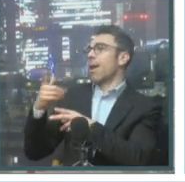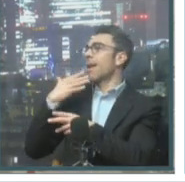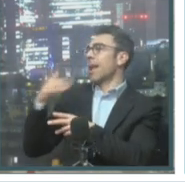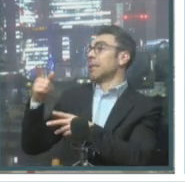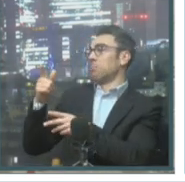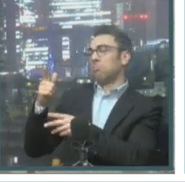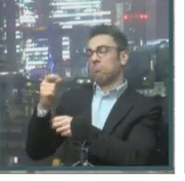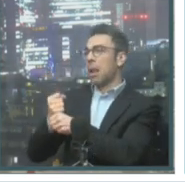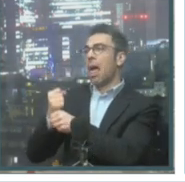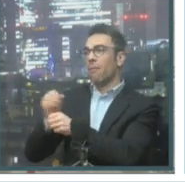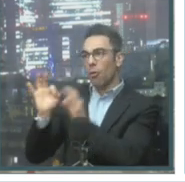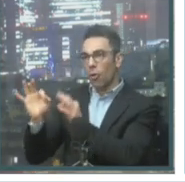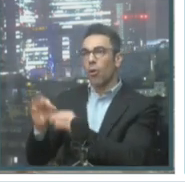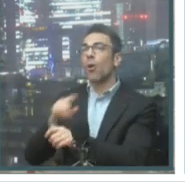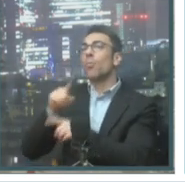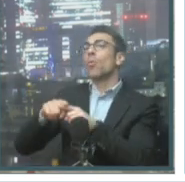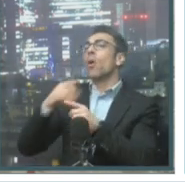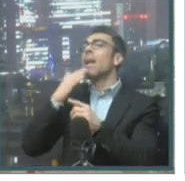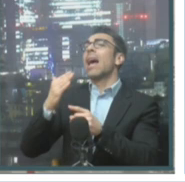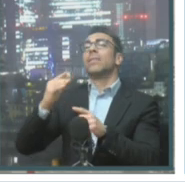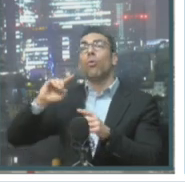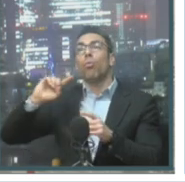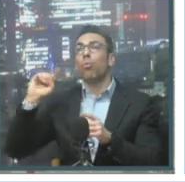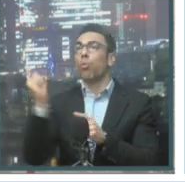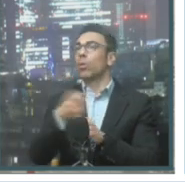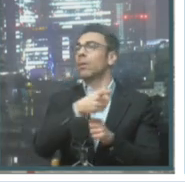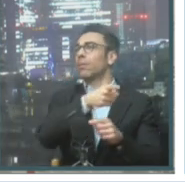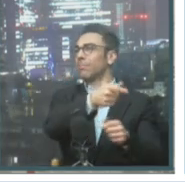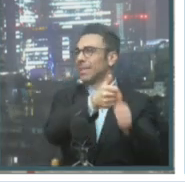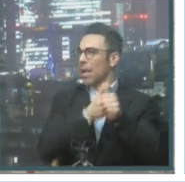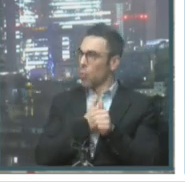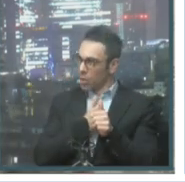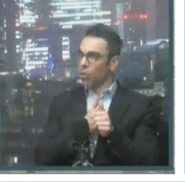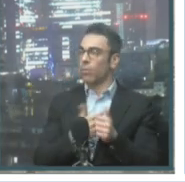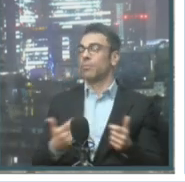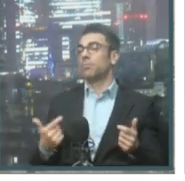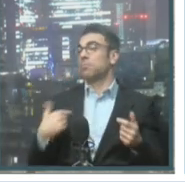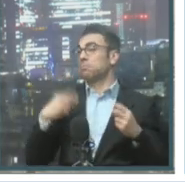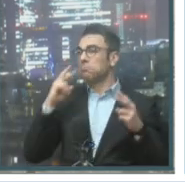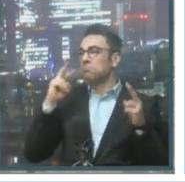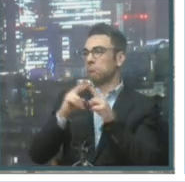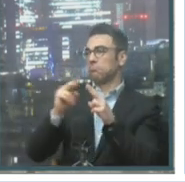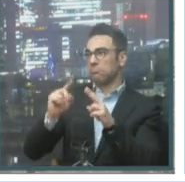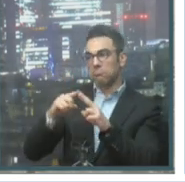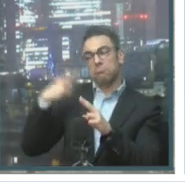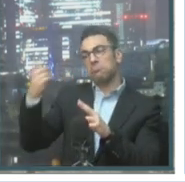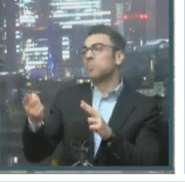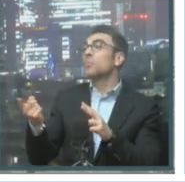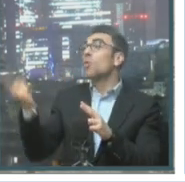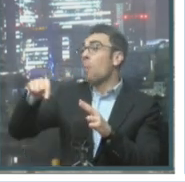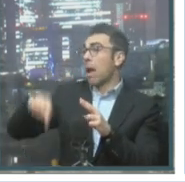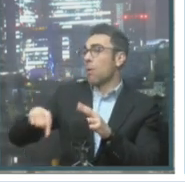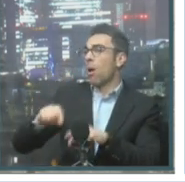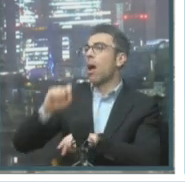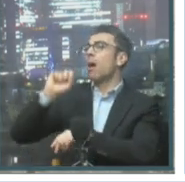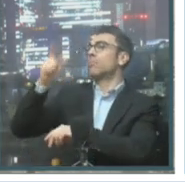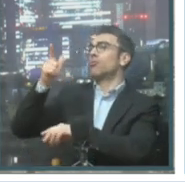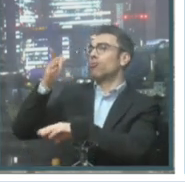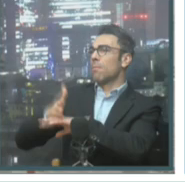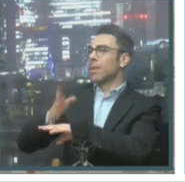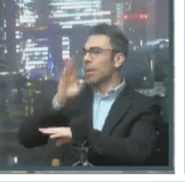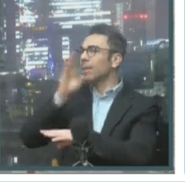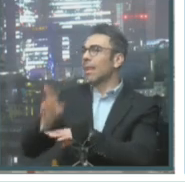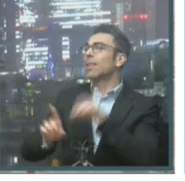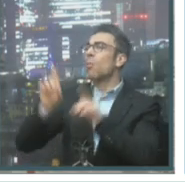tuo lavoro grazie mille anche a tutti voi che ci avete seguiti e noi ci vediamo sempre qua comunque domani alle 12 e 30 in diretta